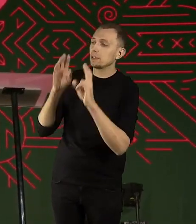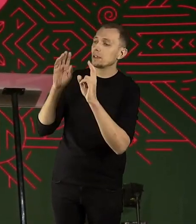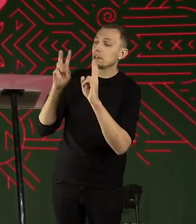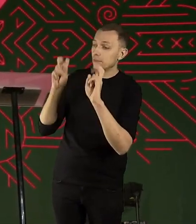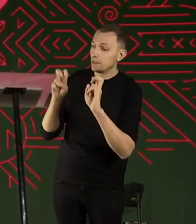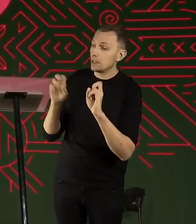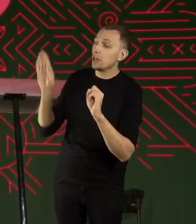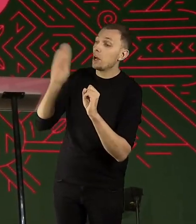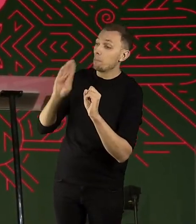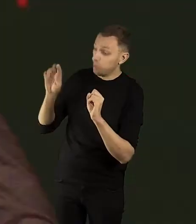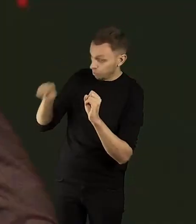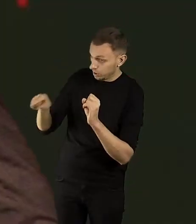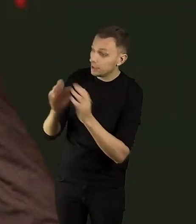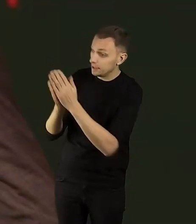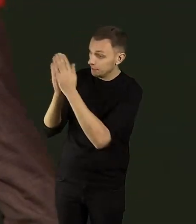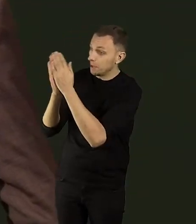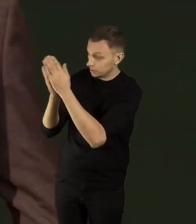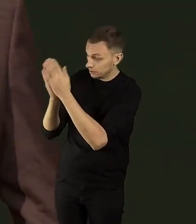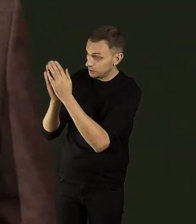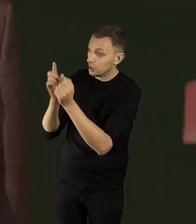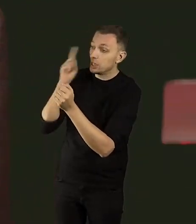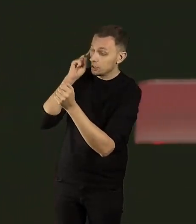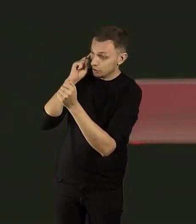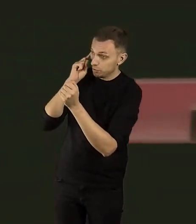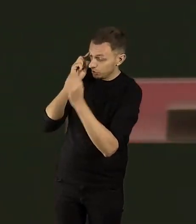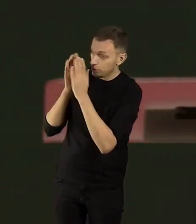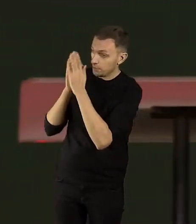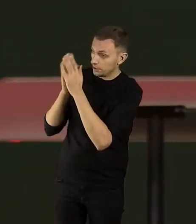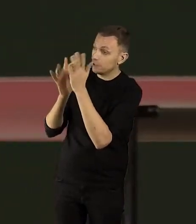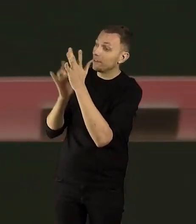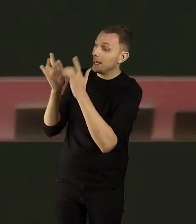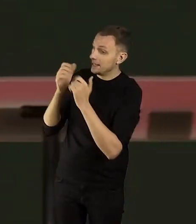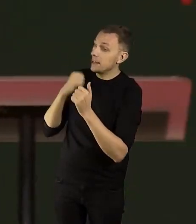ciebie. I w tym momencie